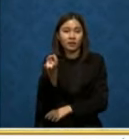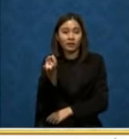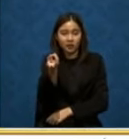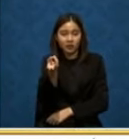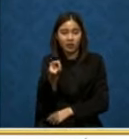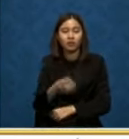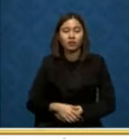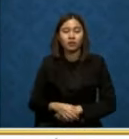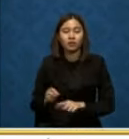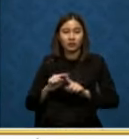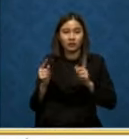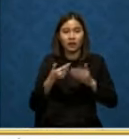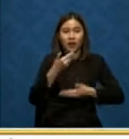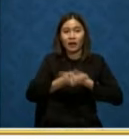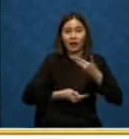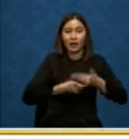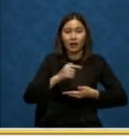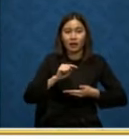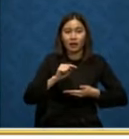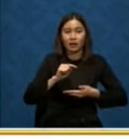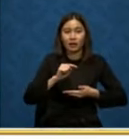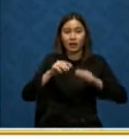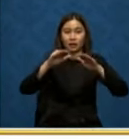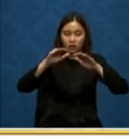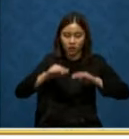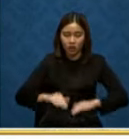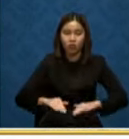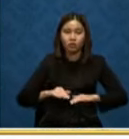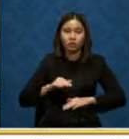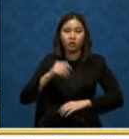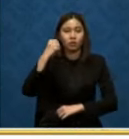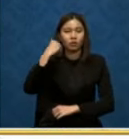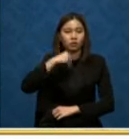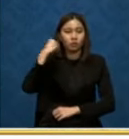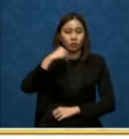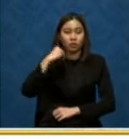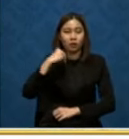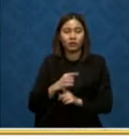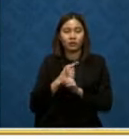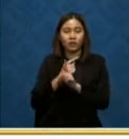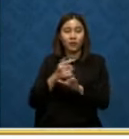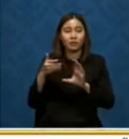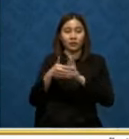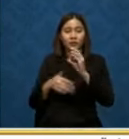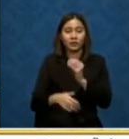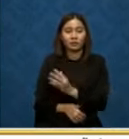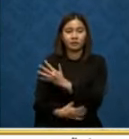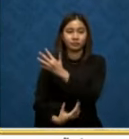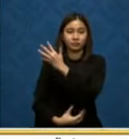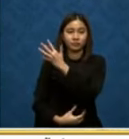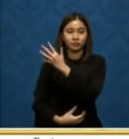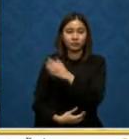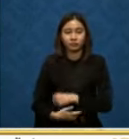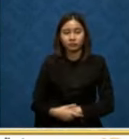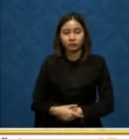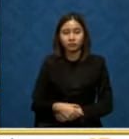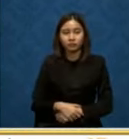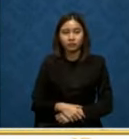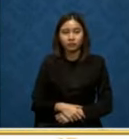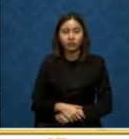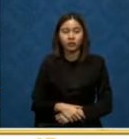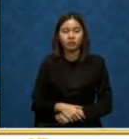ควรแต่ราคาข้าวโพดกับรถลงต่ำทุกๆวันตามสไลด์ที่ให้ท่านเพื่อสมาชิกได้รับทราบ